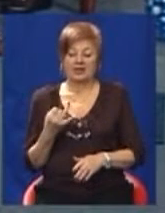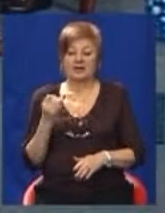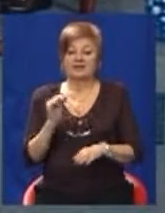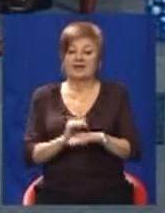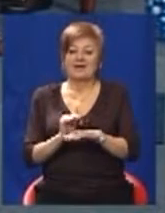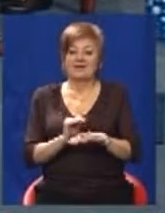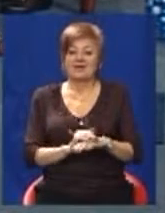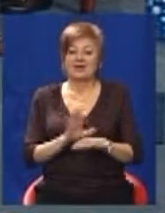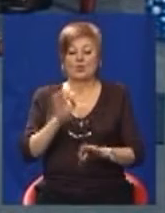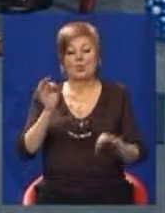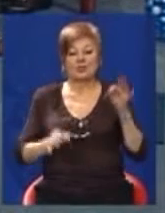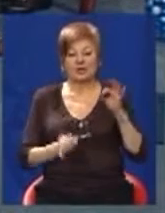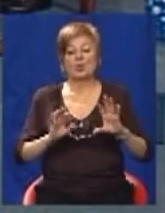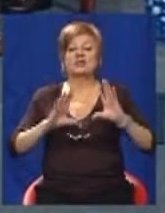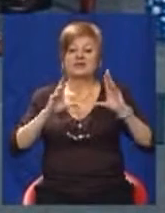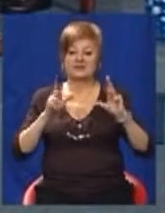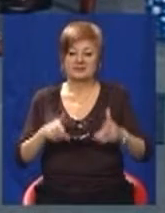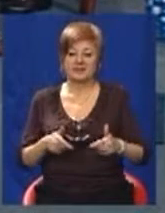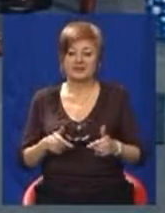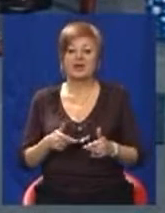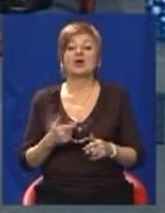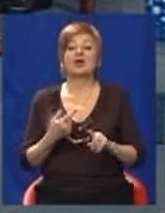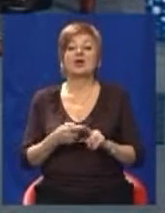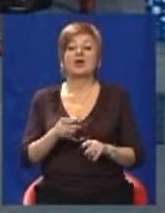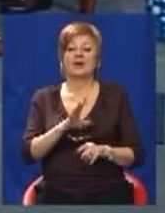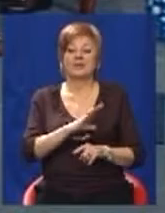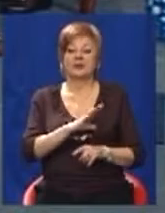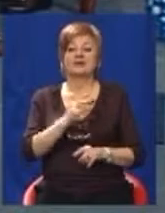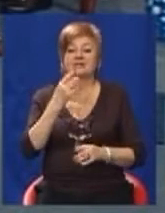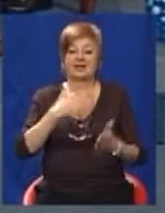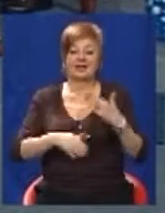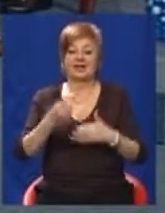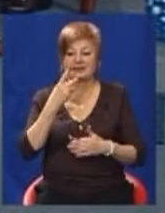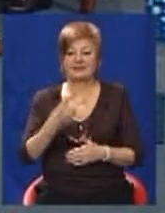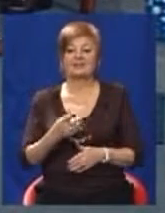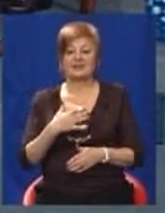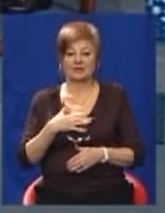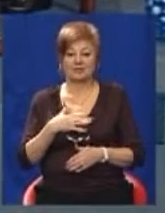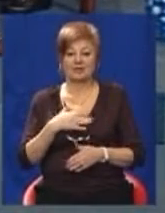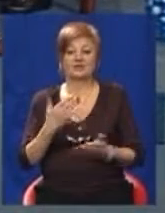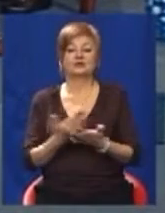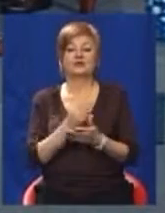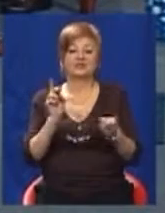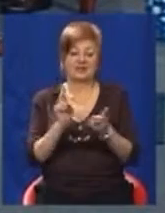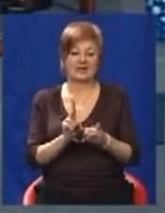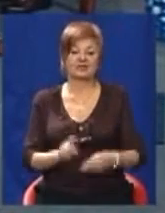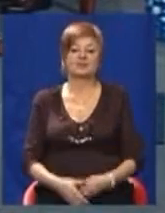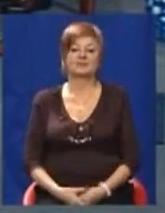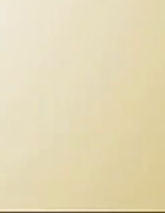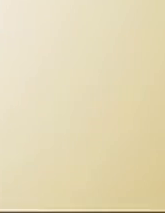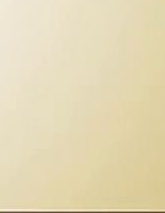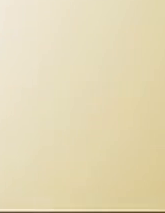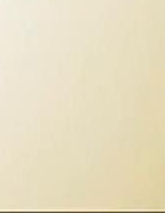цікавих фактів у природі та світі, маленькі телеглядачі. До нових зустрічей! Були раді вас бачити на нашому телеканалі. До нових зустрічей!